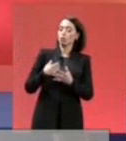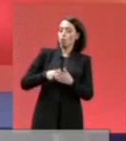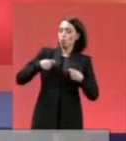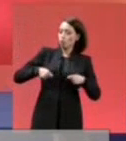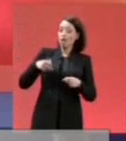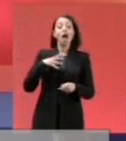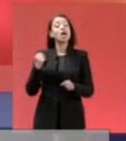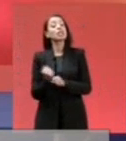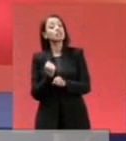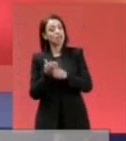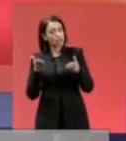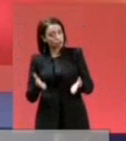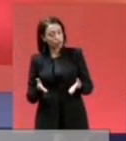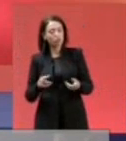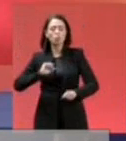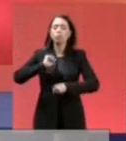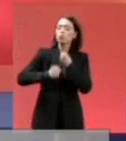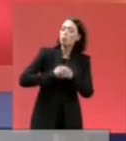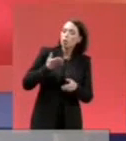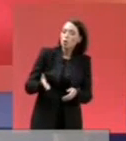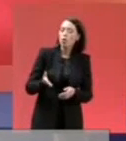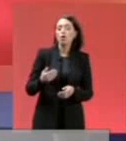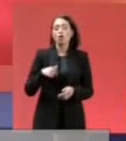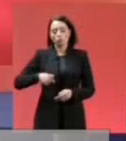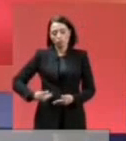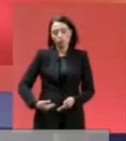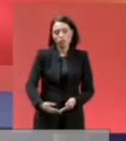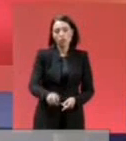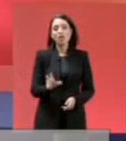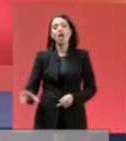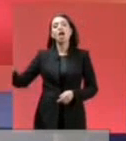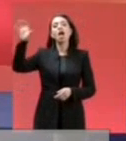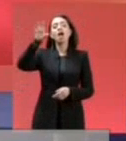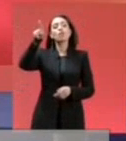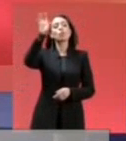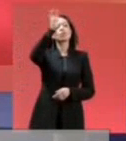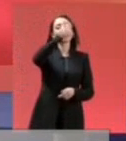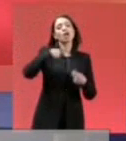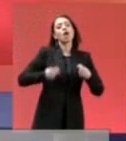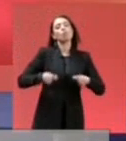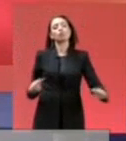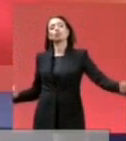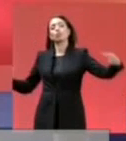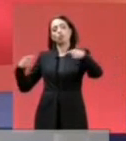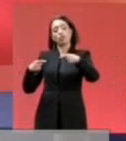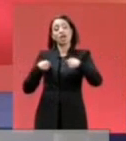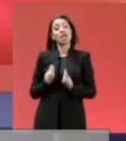της εργασίας και των ανθρώπων του μόχθου που αναμετράται σήμερα με την Ευρώπη των τεχνοκρατών και των εθνικιστών. Και θα δώσουμε ένα